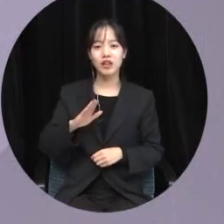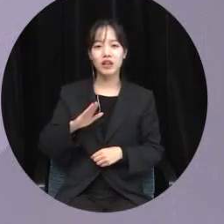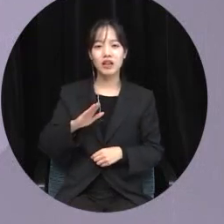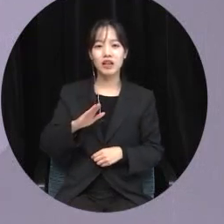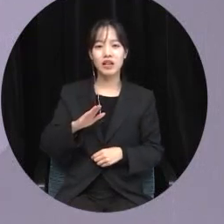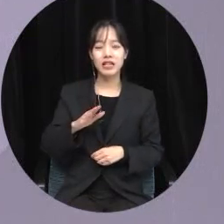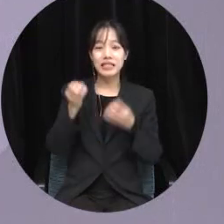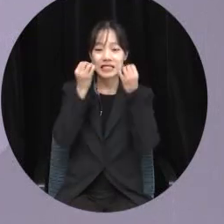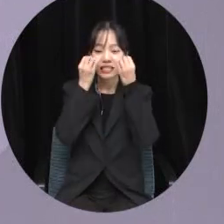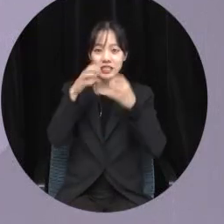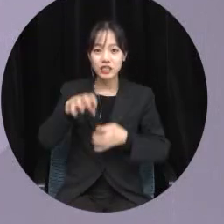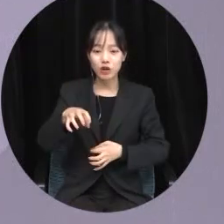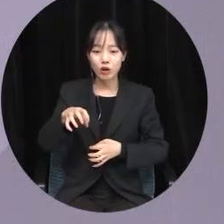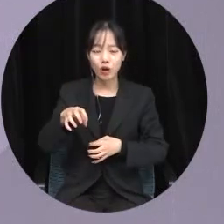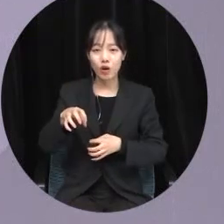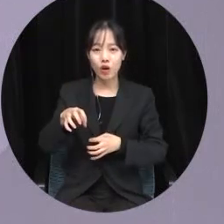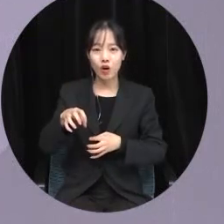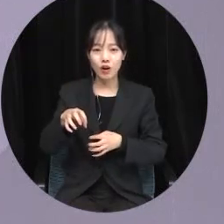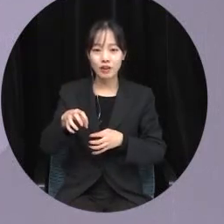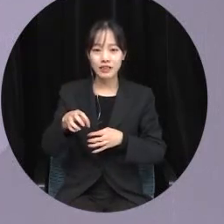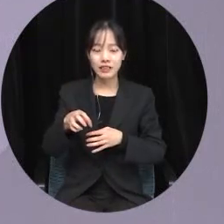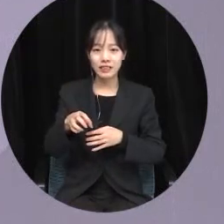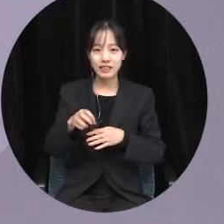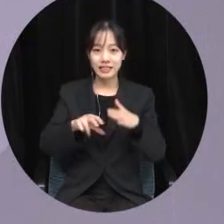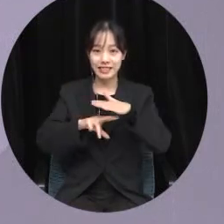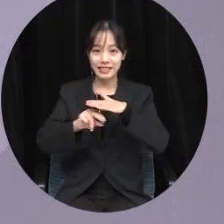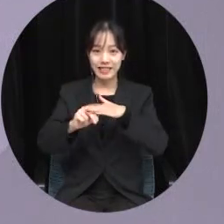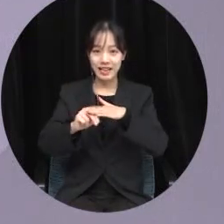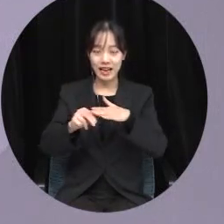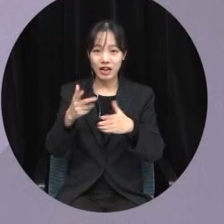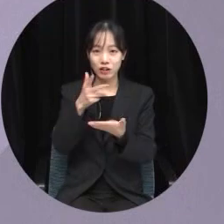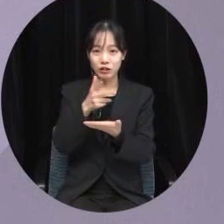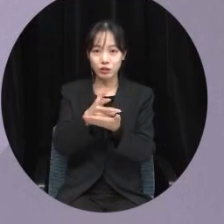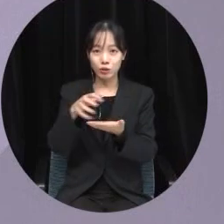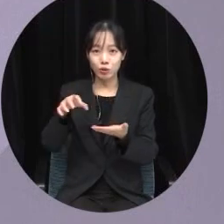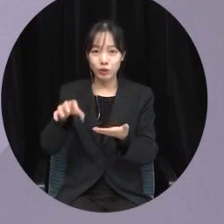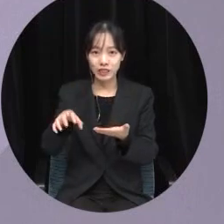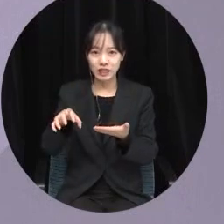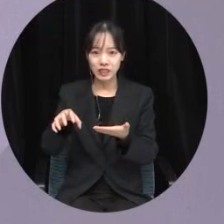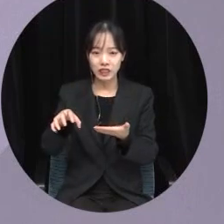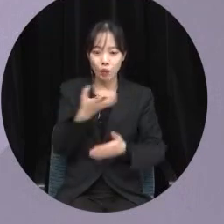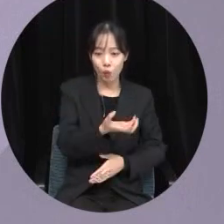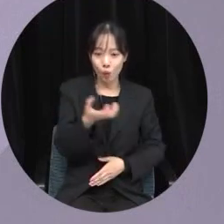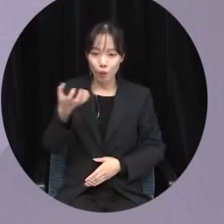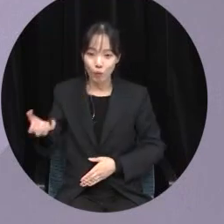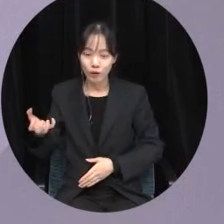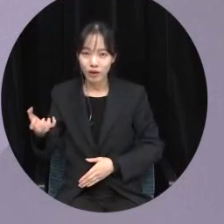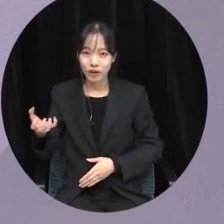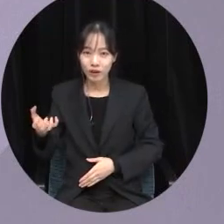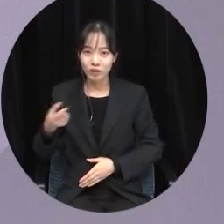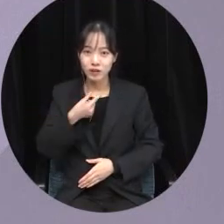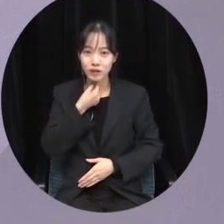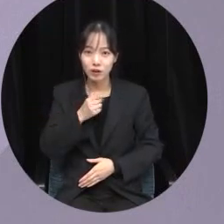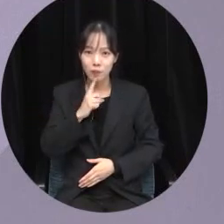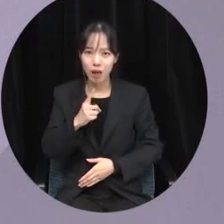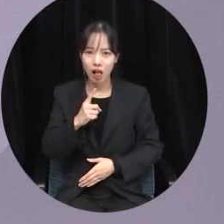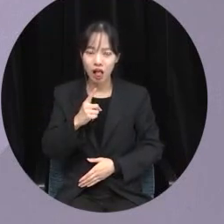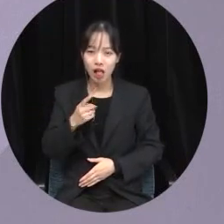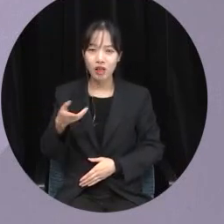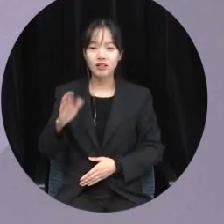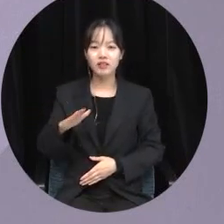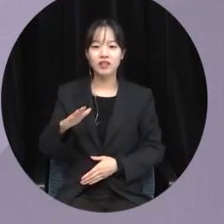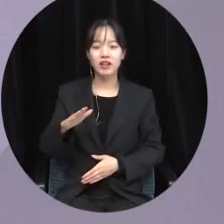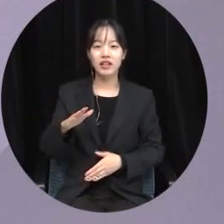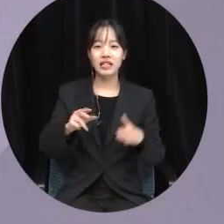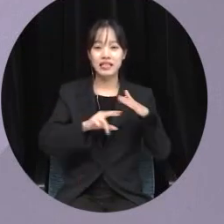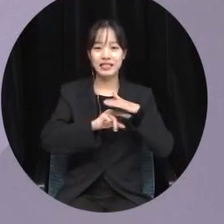이전하기 위해서 신정지선을 김포 고촌에 설치하겠다는데 핵심의 문제는 차량 기지 문제입니다. 차량